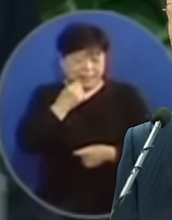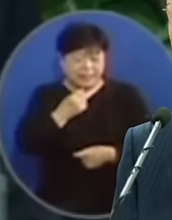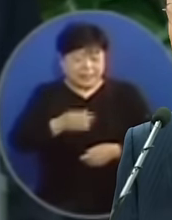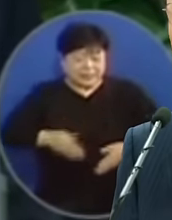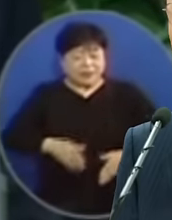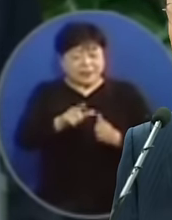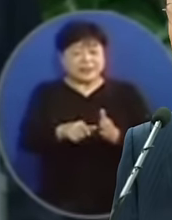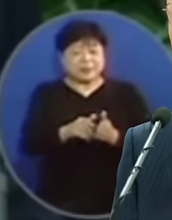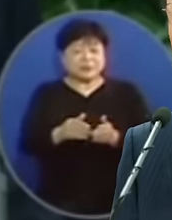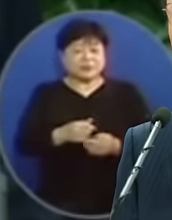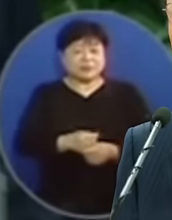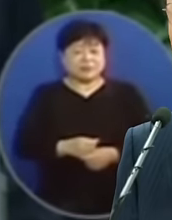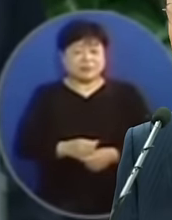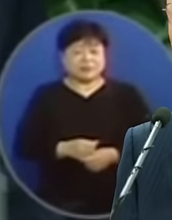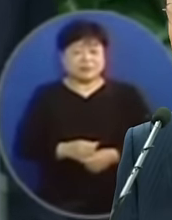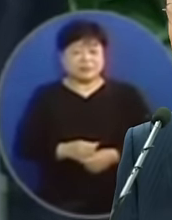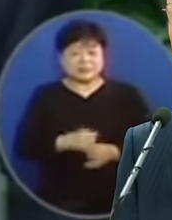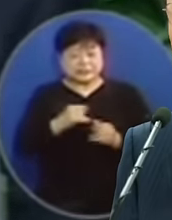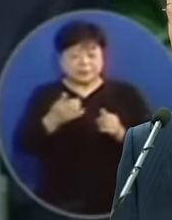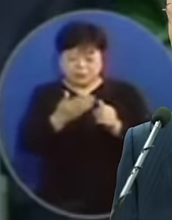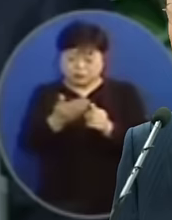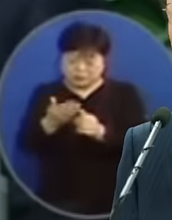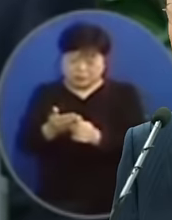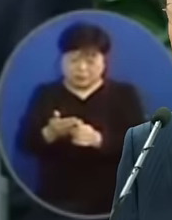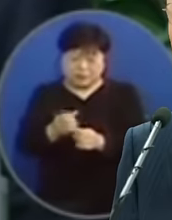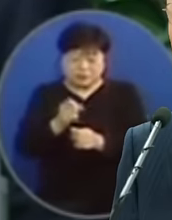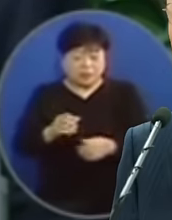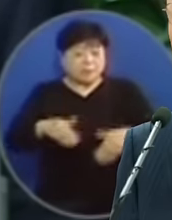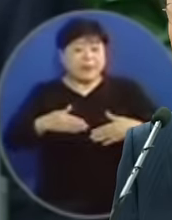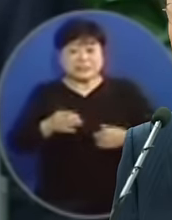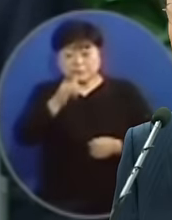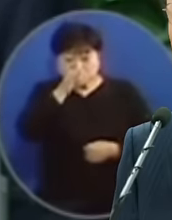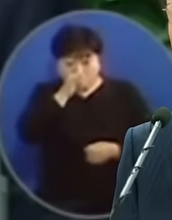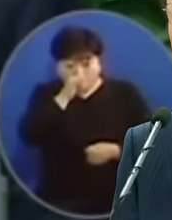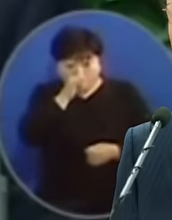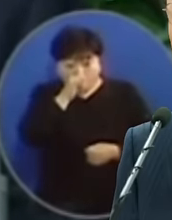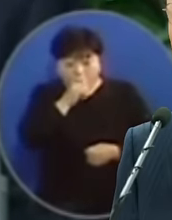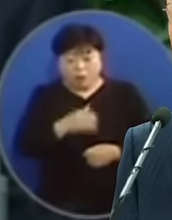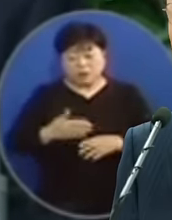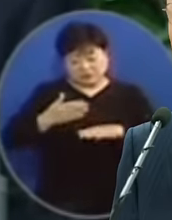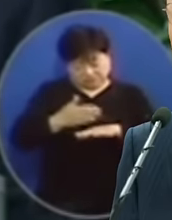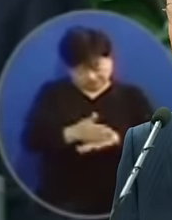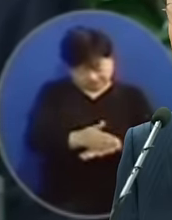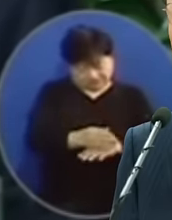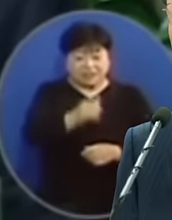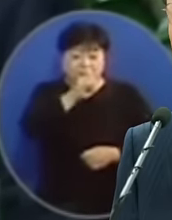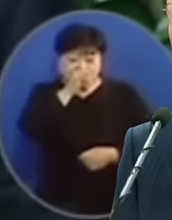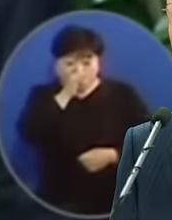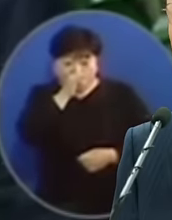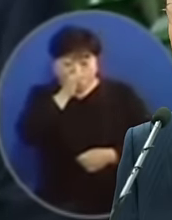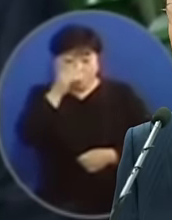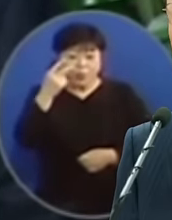때부터 각 사람에게 주신 것입니다. 성격이 급한 사람도 있고 느긋느긋한 사람도 있고